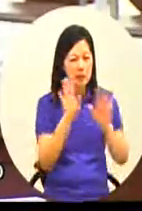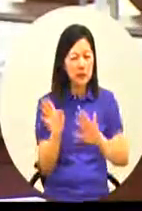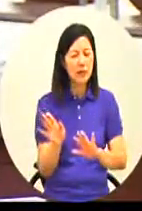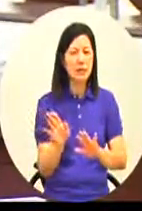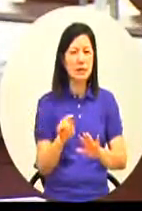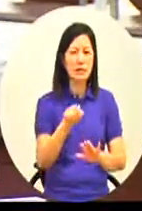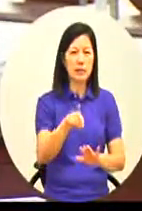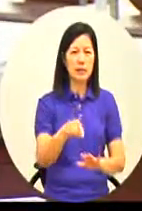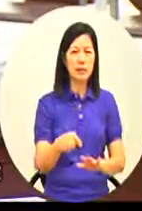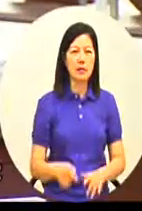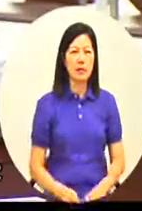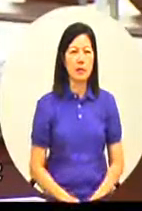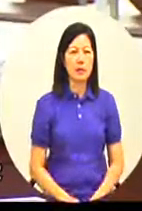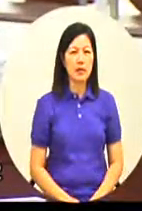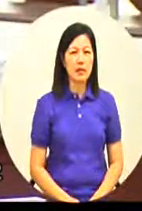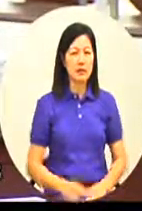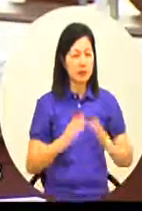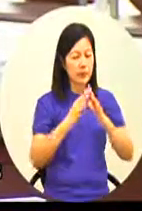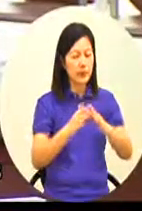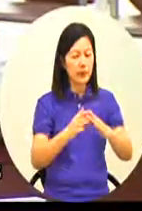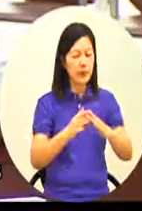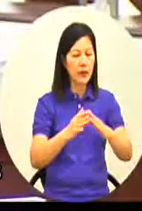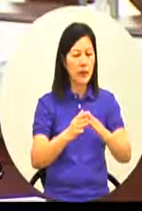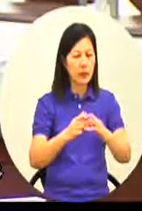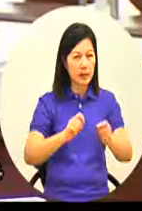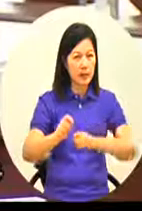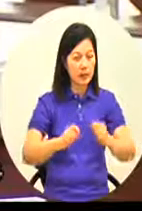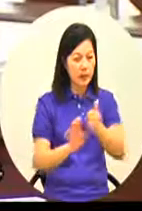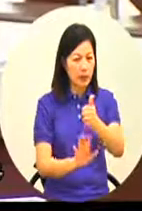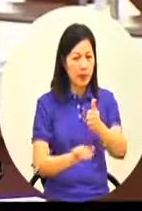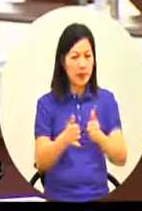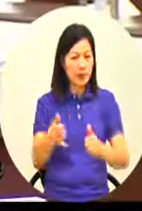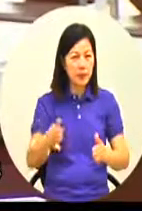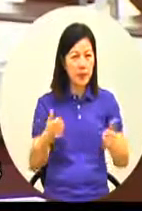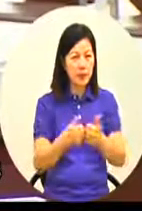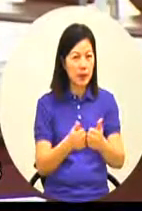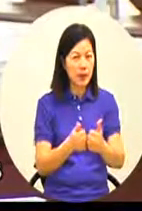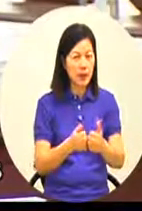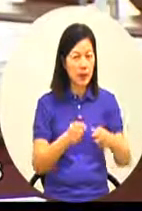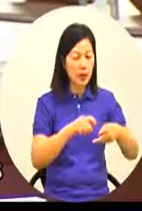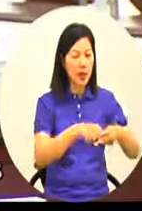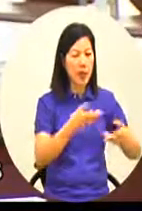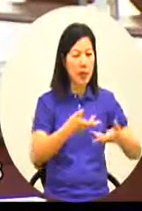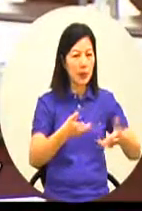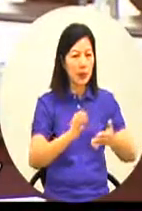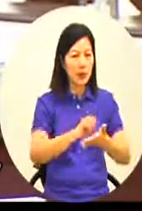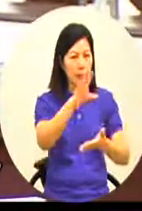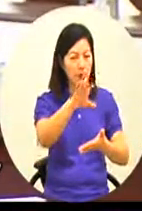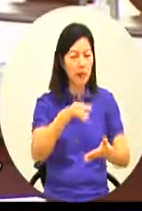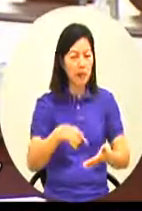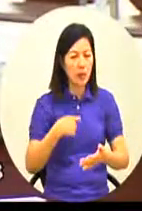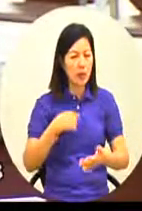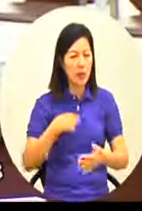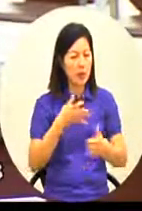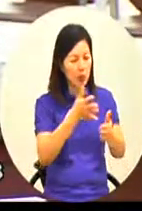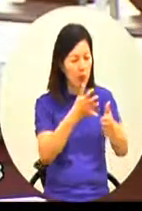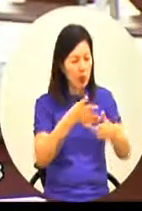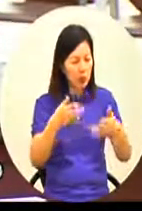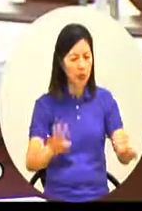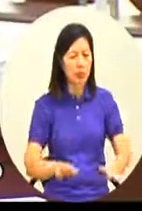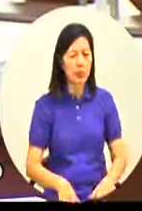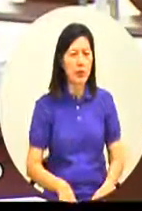讲，那个都是叫委员会，哦，啊，了干部报告加那个咨询的哈，本身有问在委员嘛，对不对？哦，当